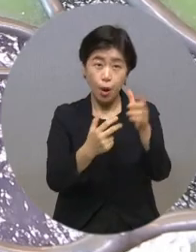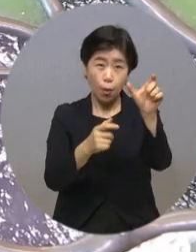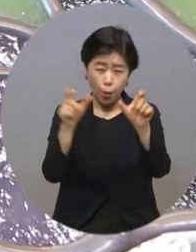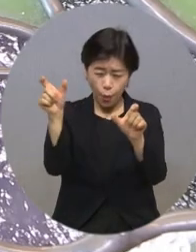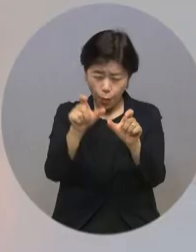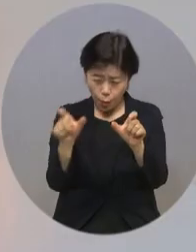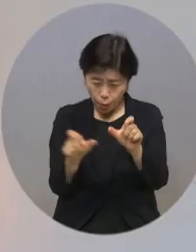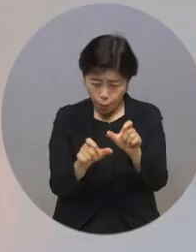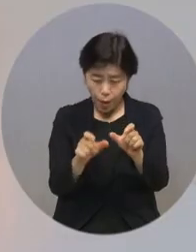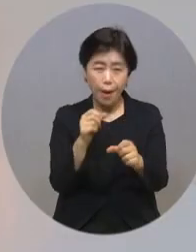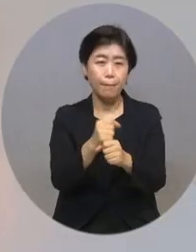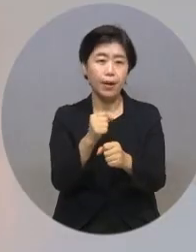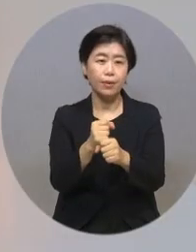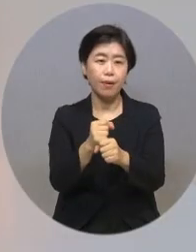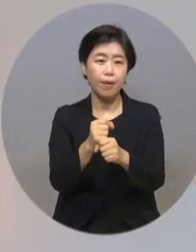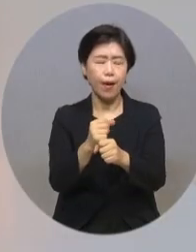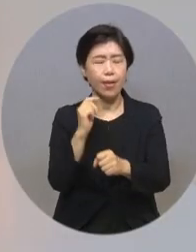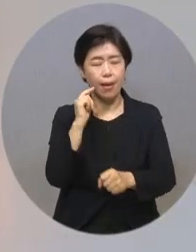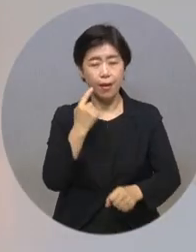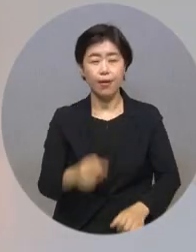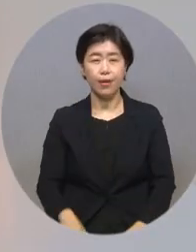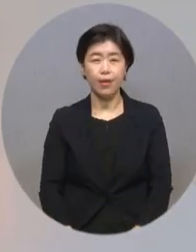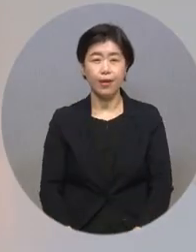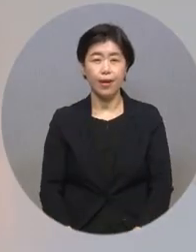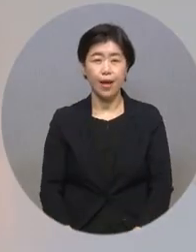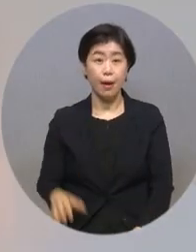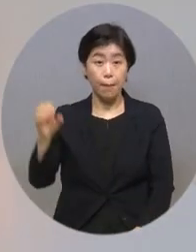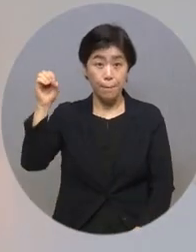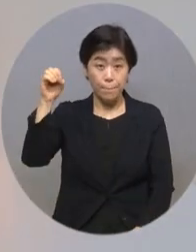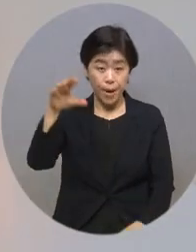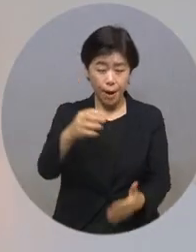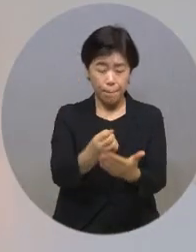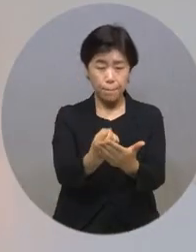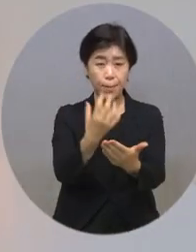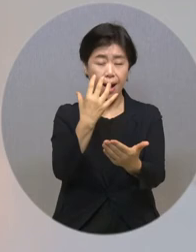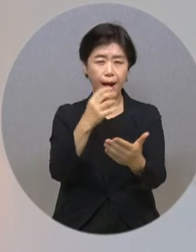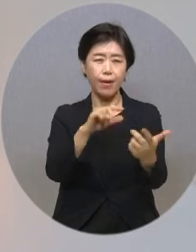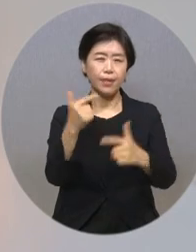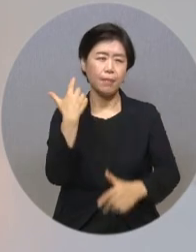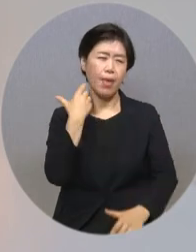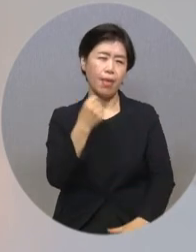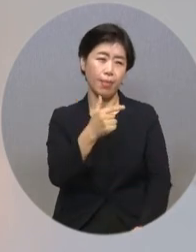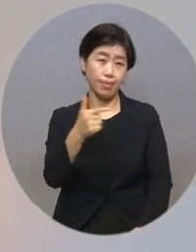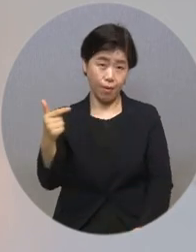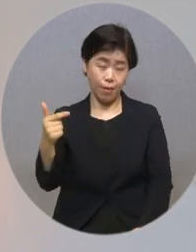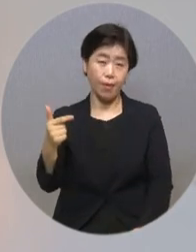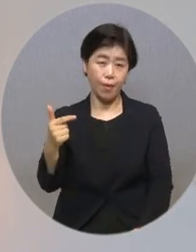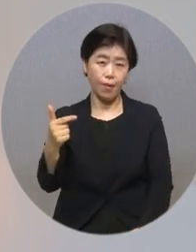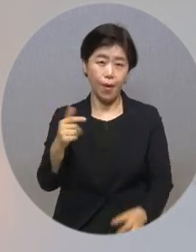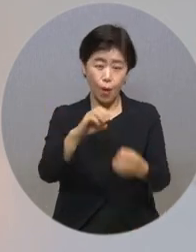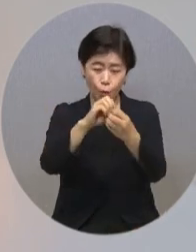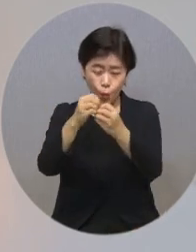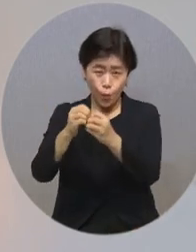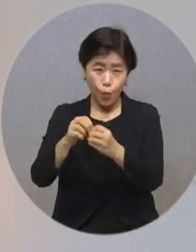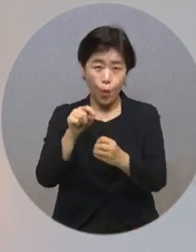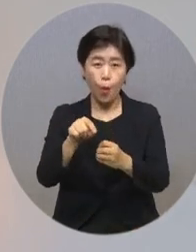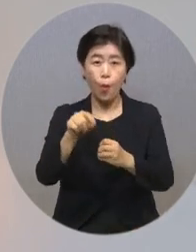자아냅니다. 다채롭게 빛나는 빛의 매력으로 사람들에게 감동을 주는 작가의 작품들이